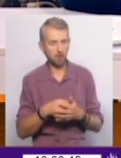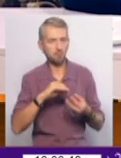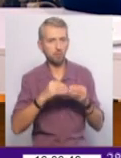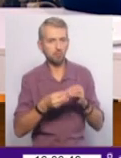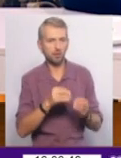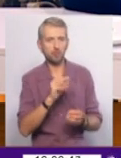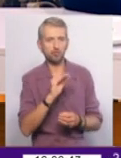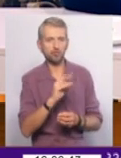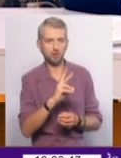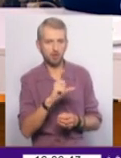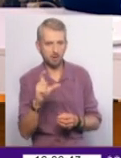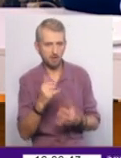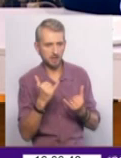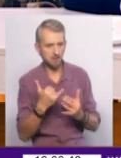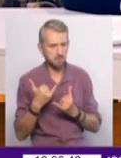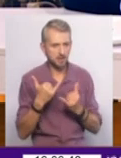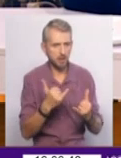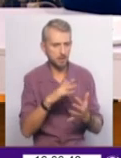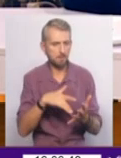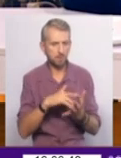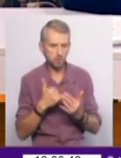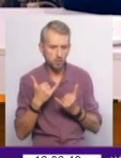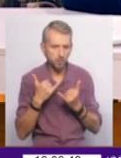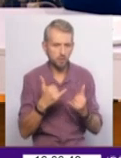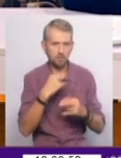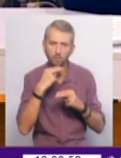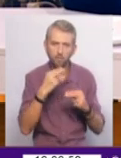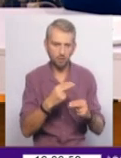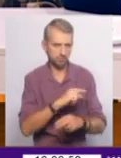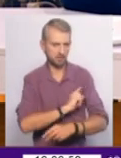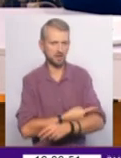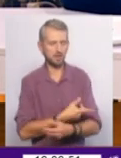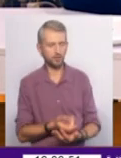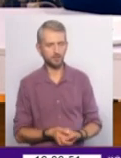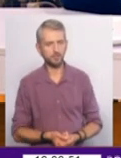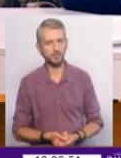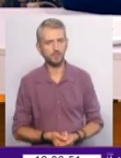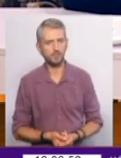ЖКХ зараз приділяється і місто приділяє дуже велику увагу.